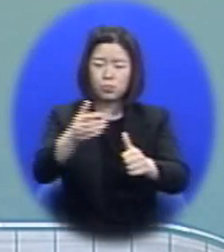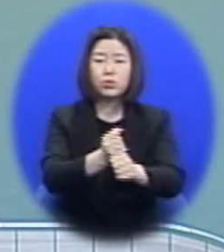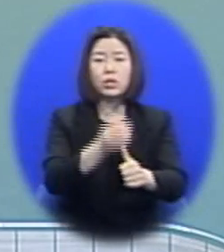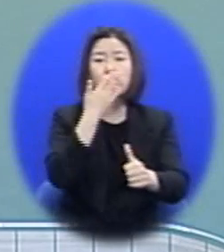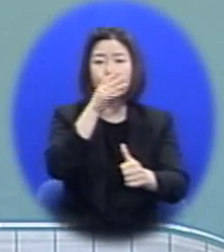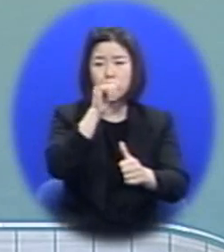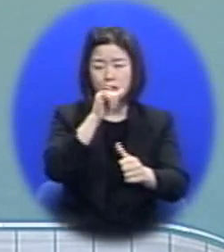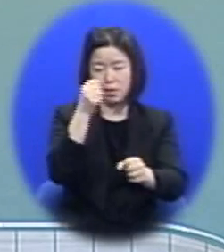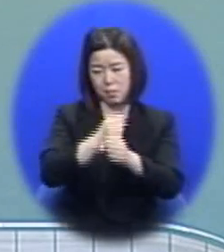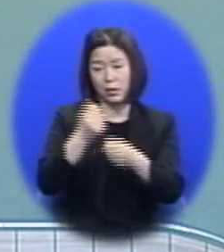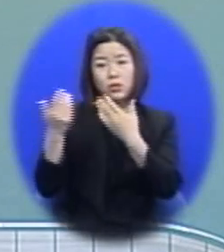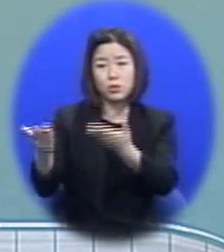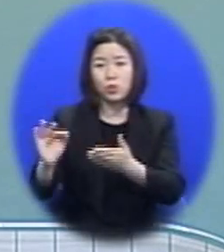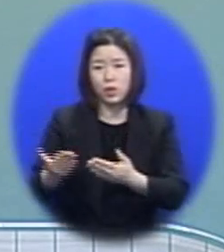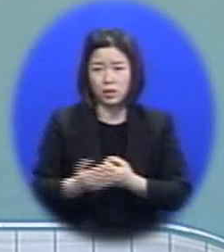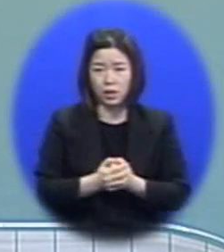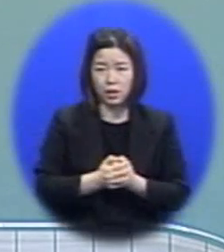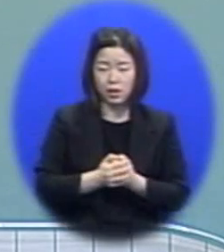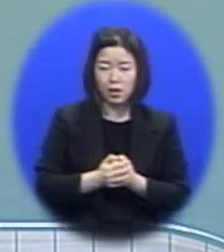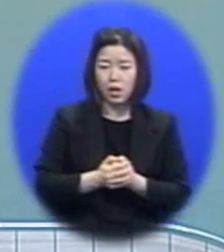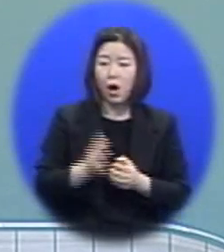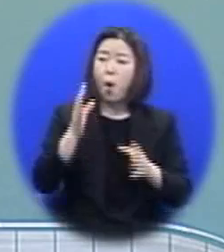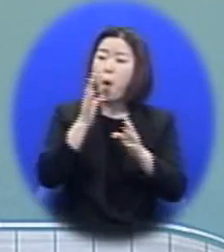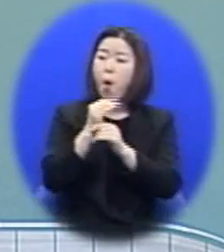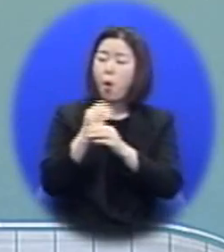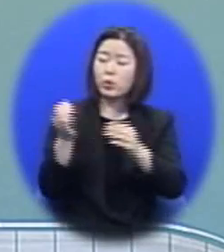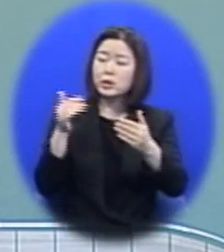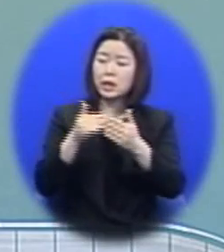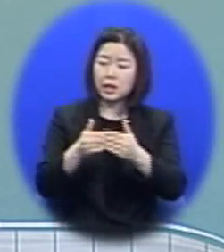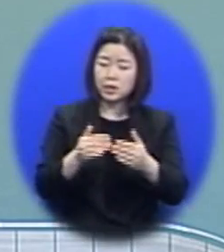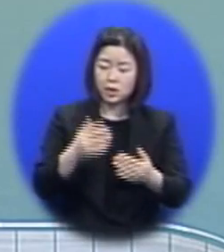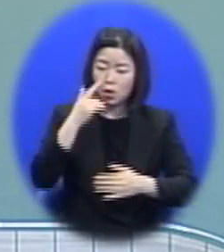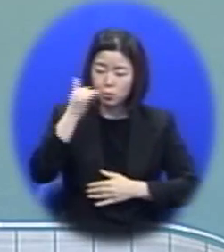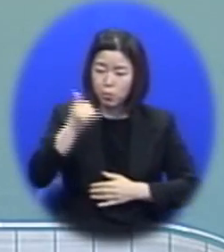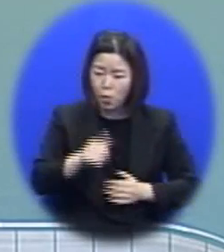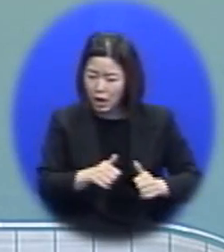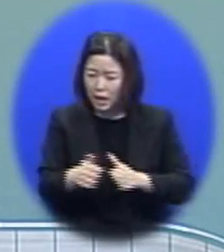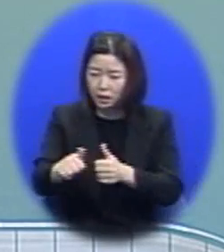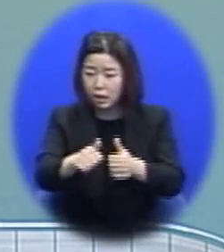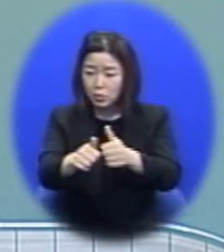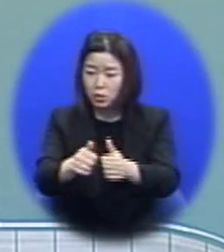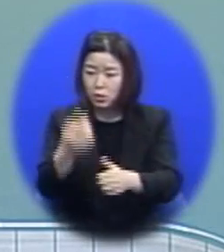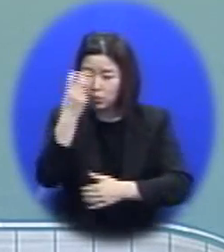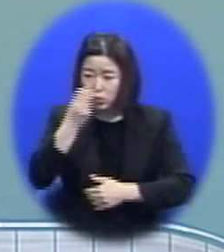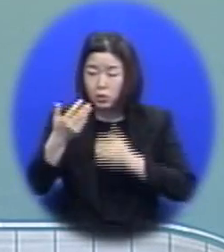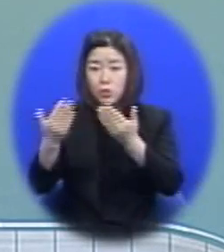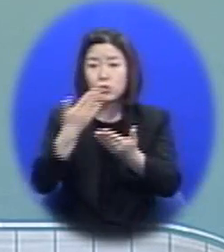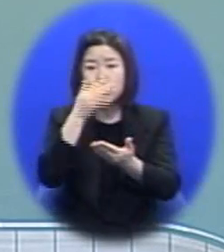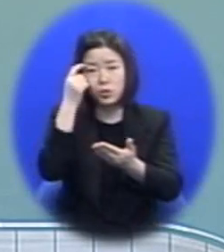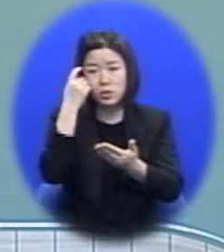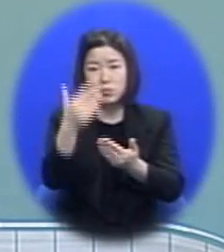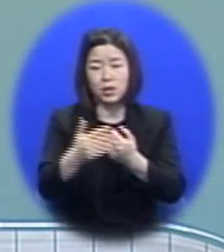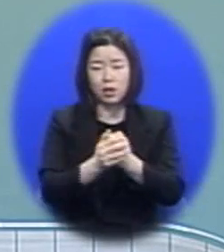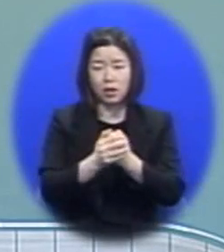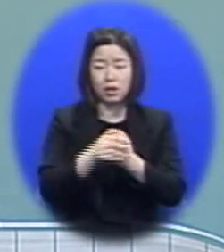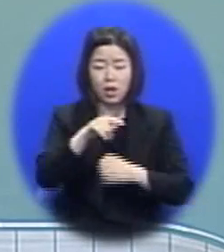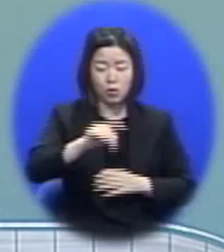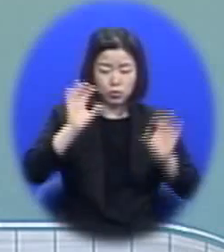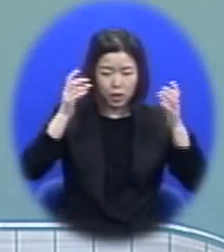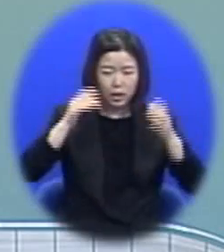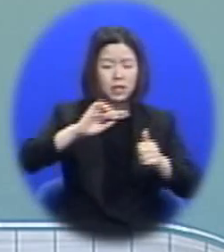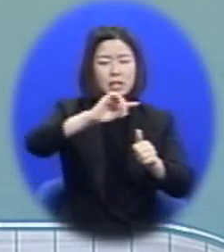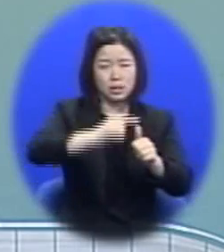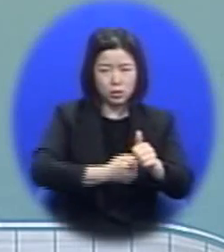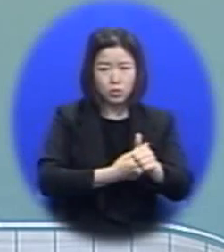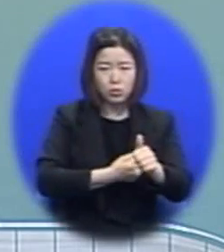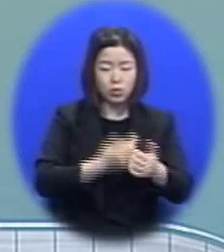되잖아 언제까지나 부모가 따라다니면서 지켜 줄 수도 없는 거잖아요 우리 아이들이 우리 자녀들이 스스로가 주님을